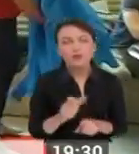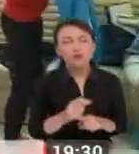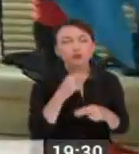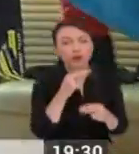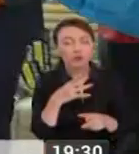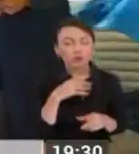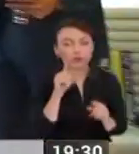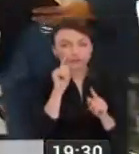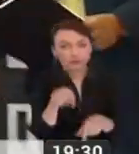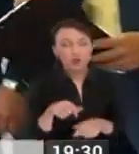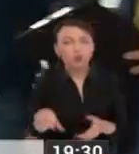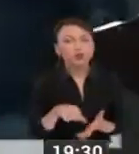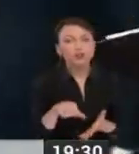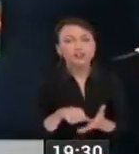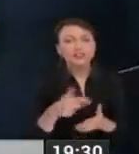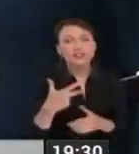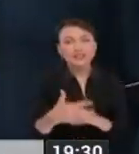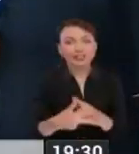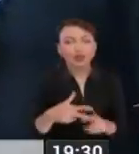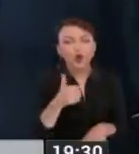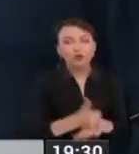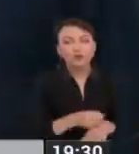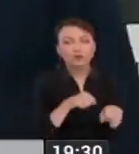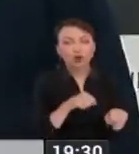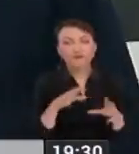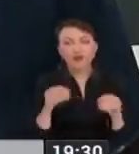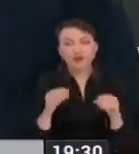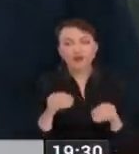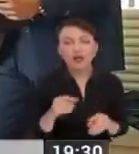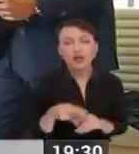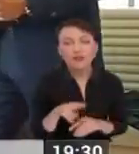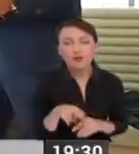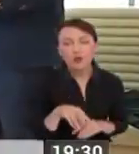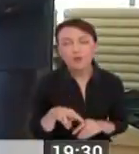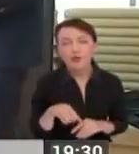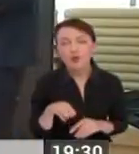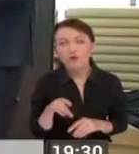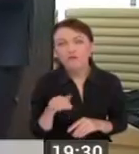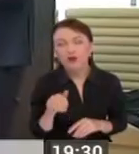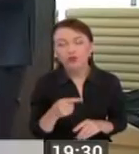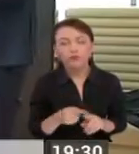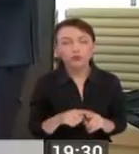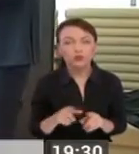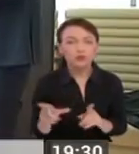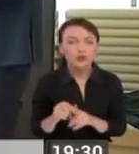присутніх була прикута до учасників трьох головних боїв вечора. В них Дмитро Митрофанов змагатиметься з сербом